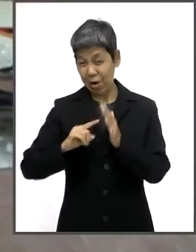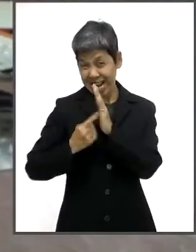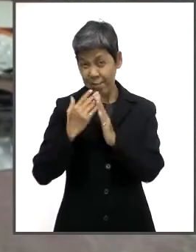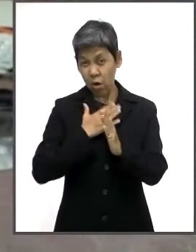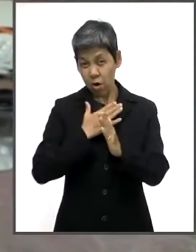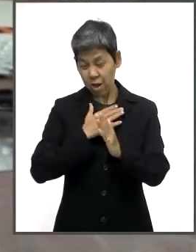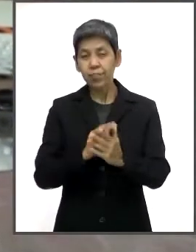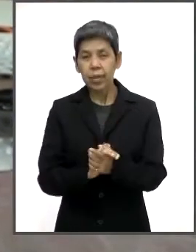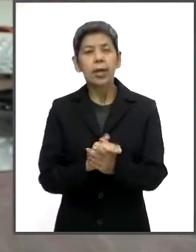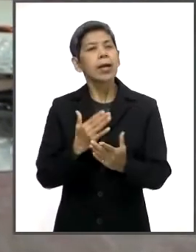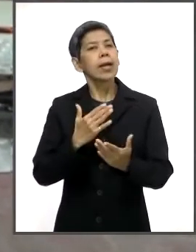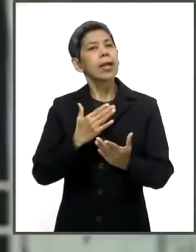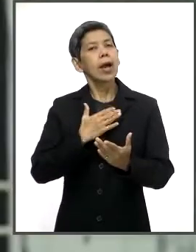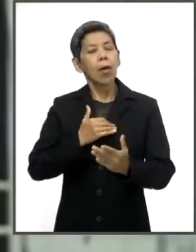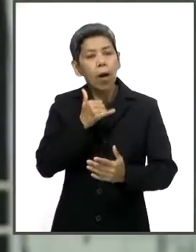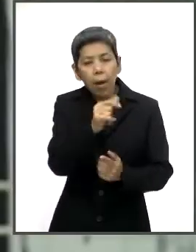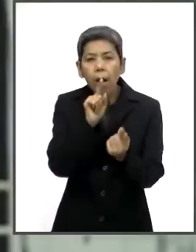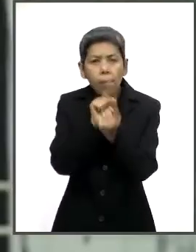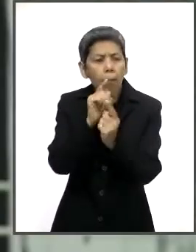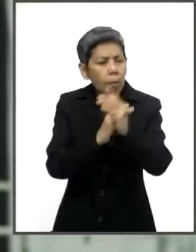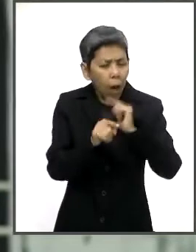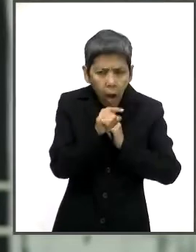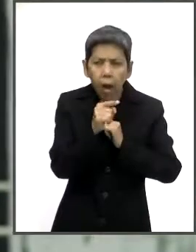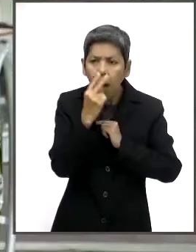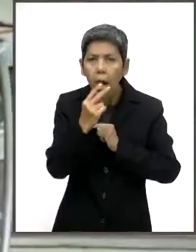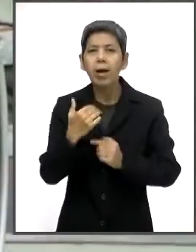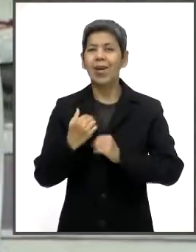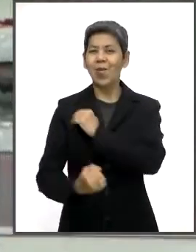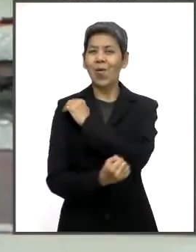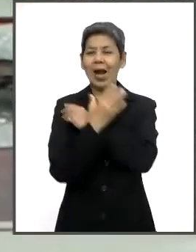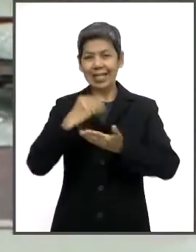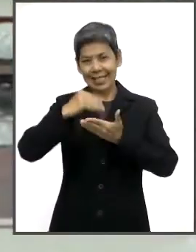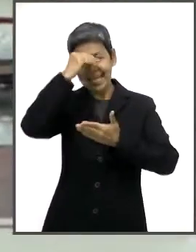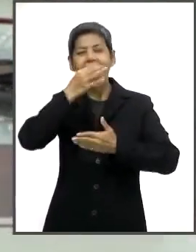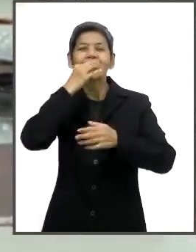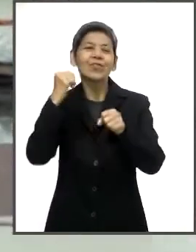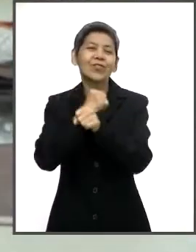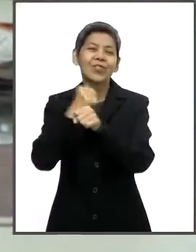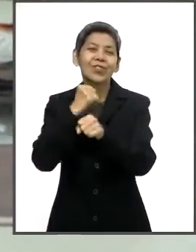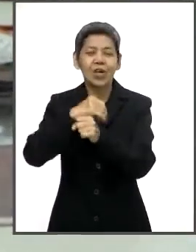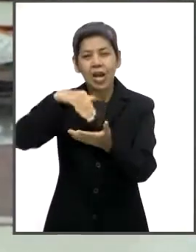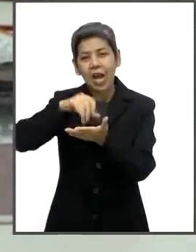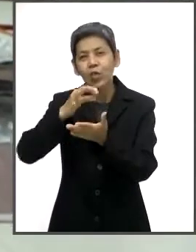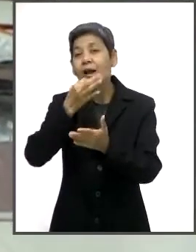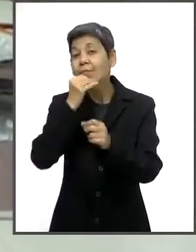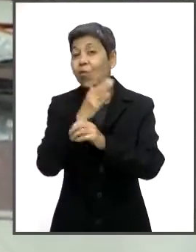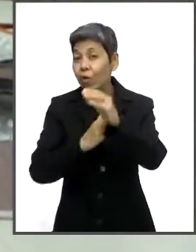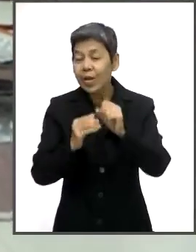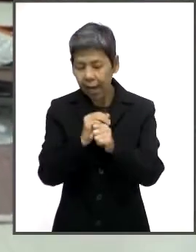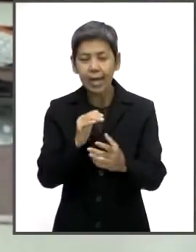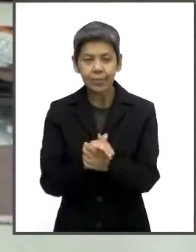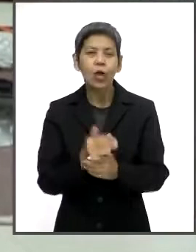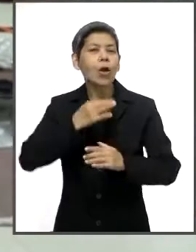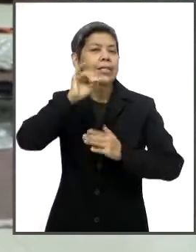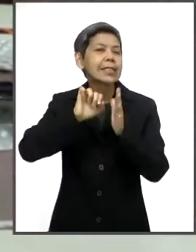ต้นก็ได้ไปเจอสังคมของคนพิการพอดีได้มีโอกาสไปเรียนฝึกอาชีพในศูนย์ฟื้นฟูอาชีพคนพิการ